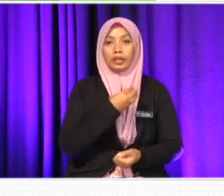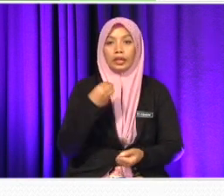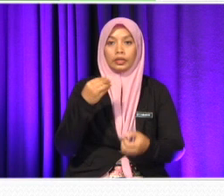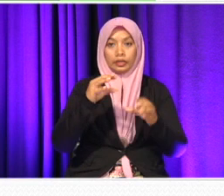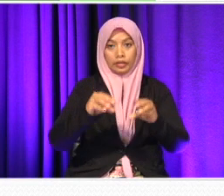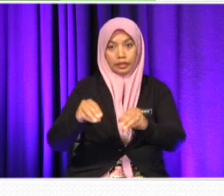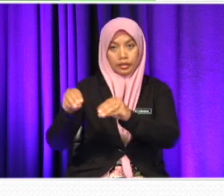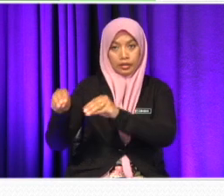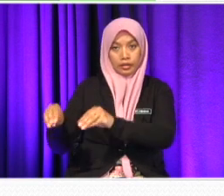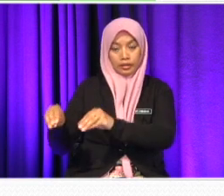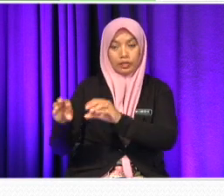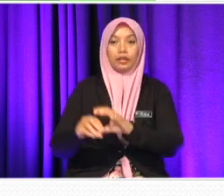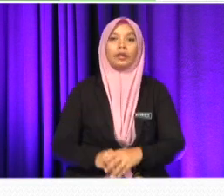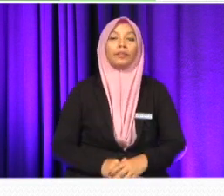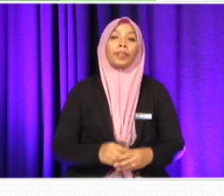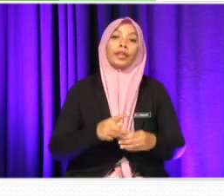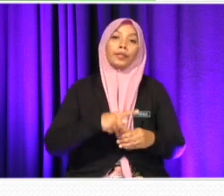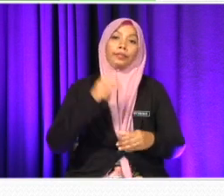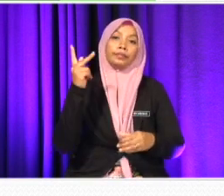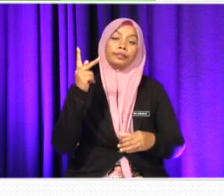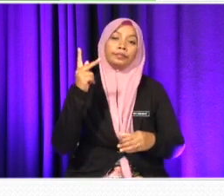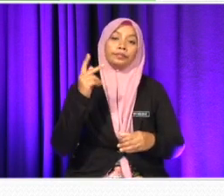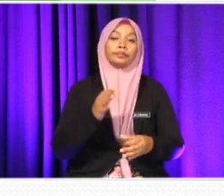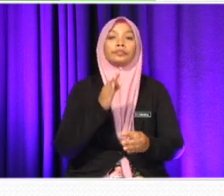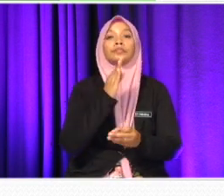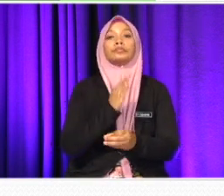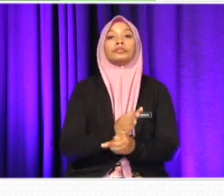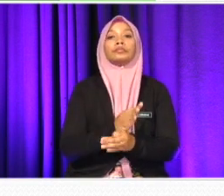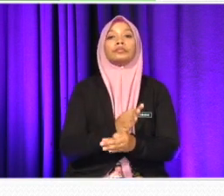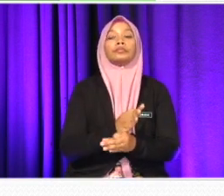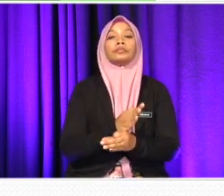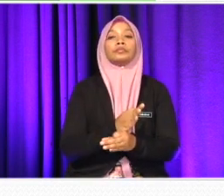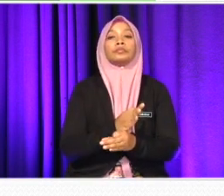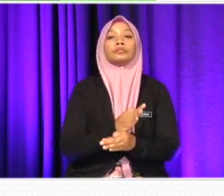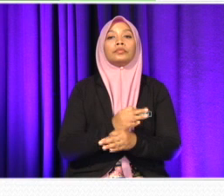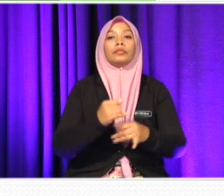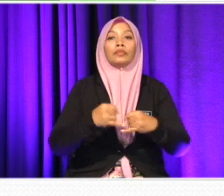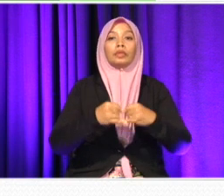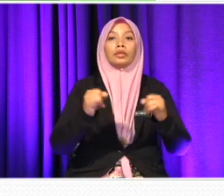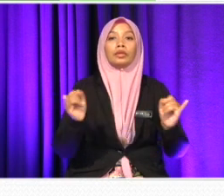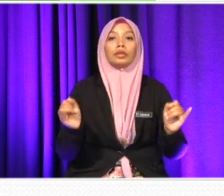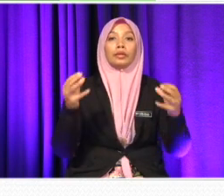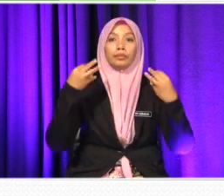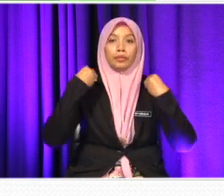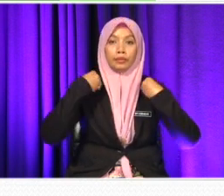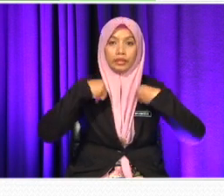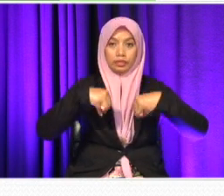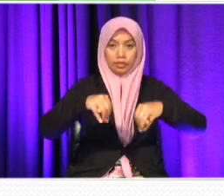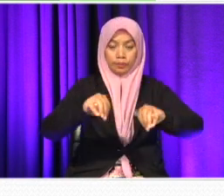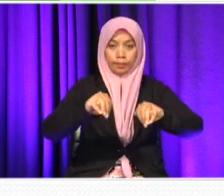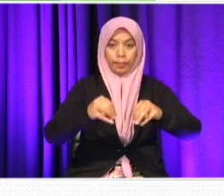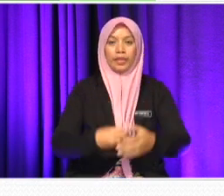perhikmatan kebiasaannya fungsi pemasaran ini dilakukan oleh jabatan pemasaran biasanya